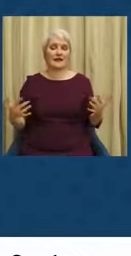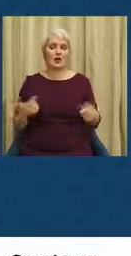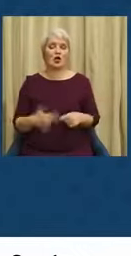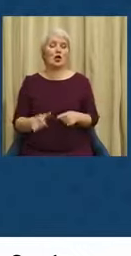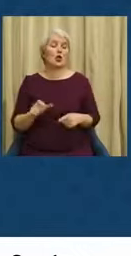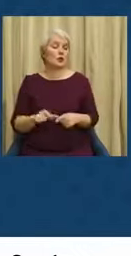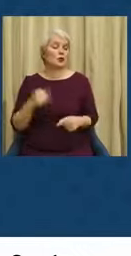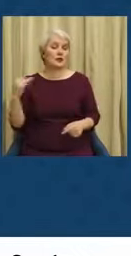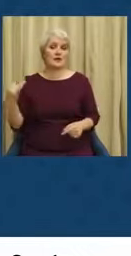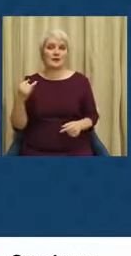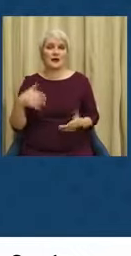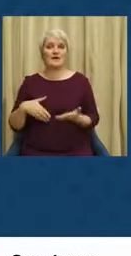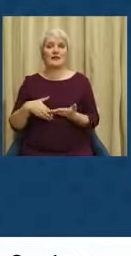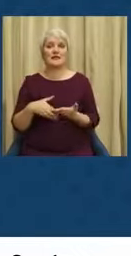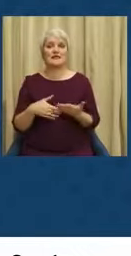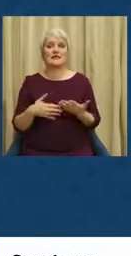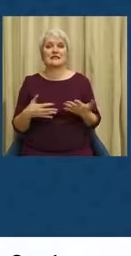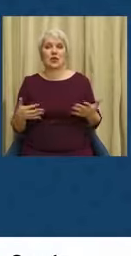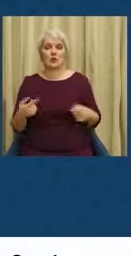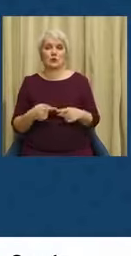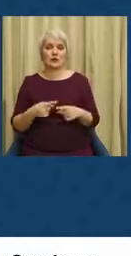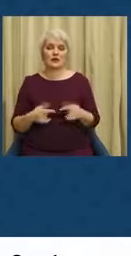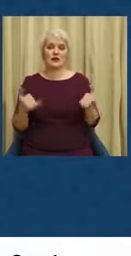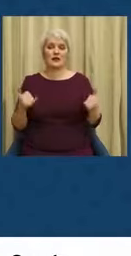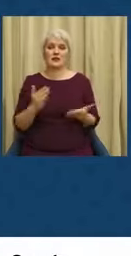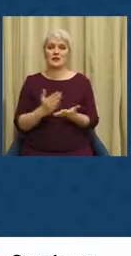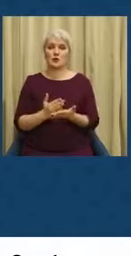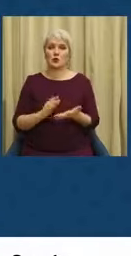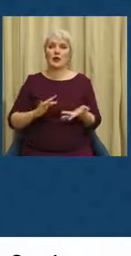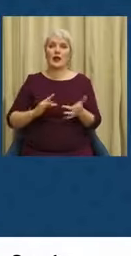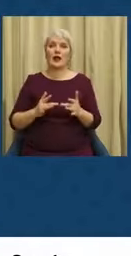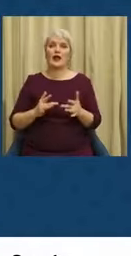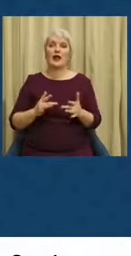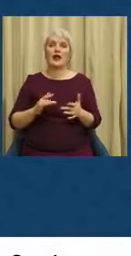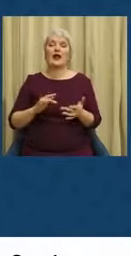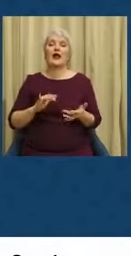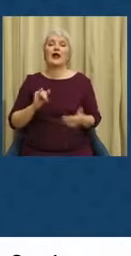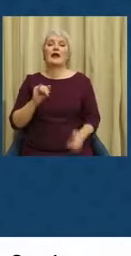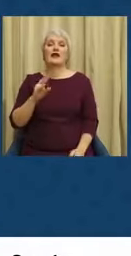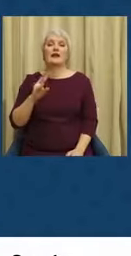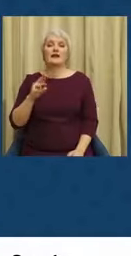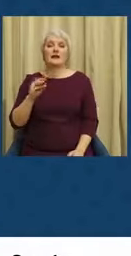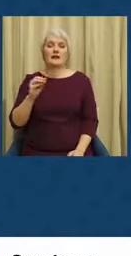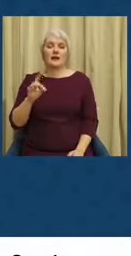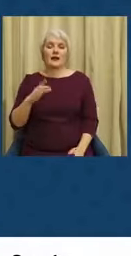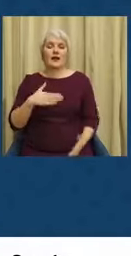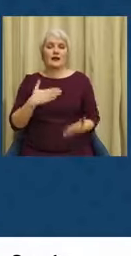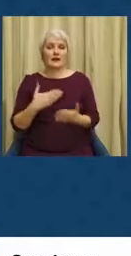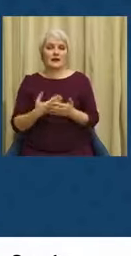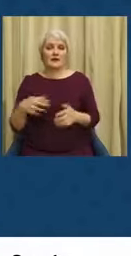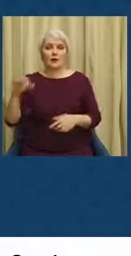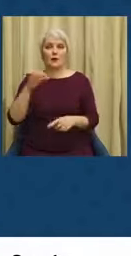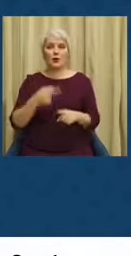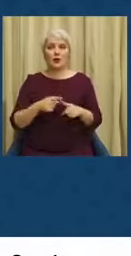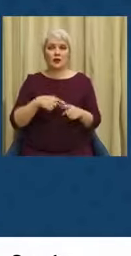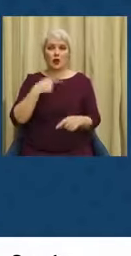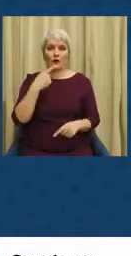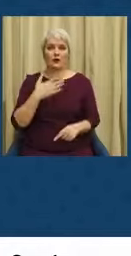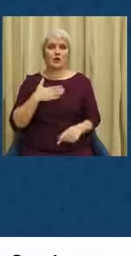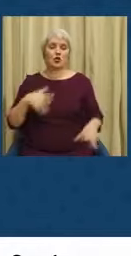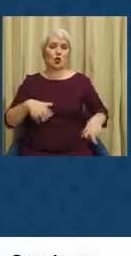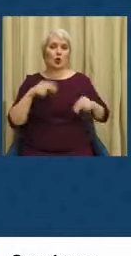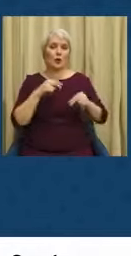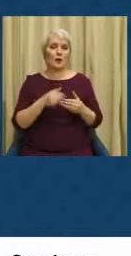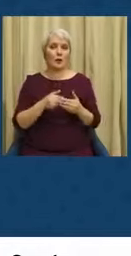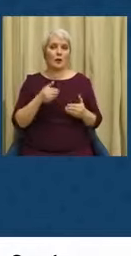дуже цікаві засоби, які зараз існують інтерактивні, про які говорили наші колеги попередньо, для